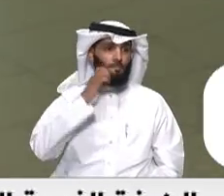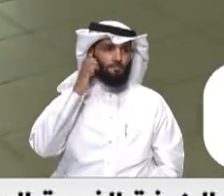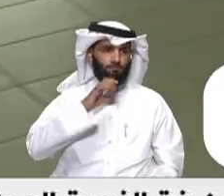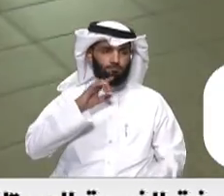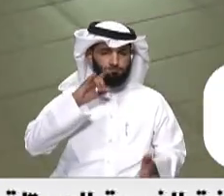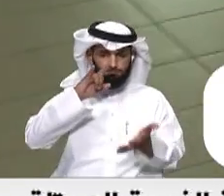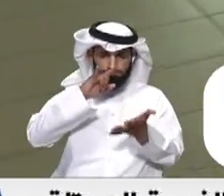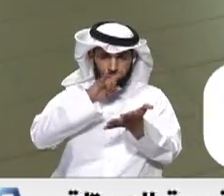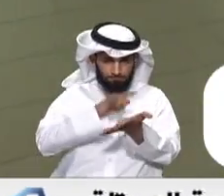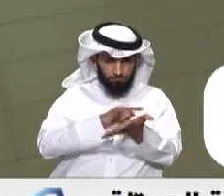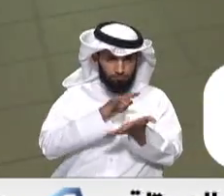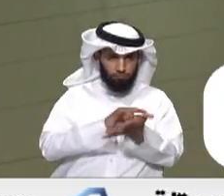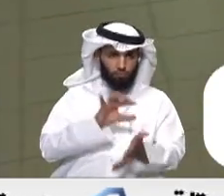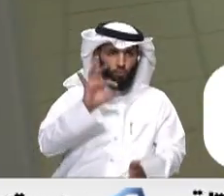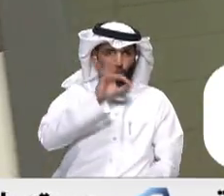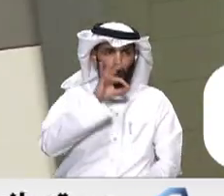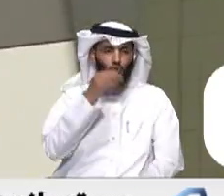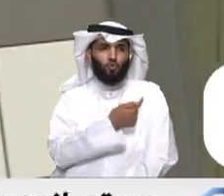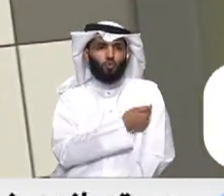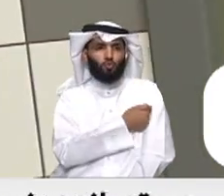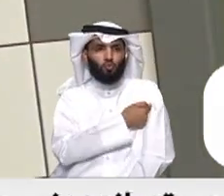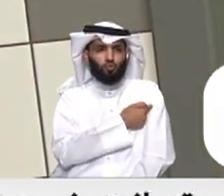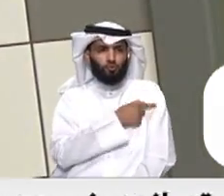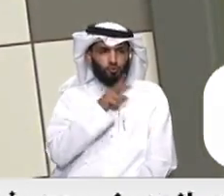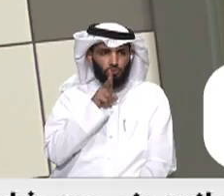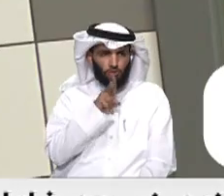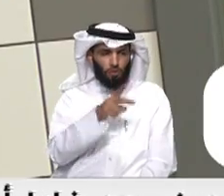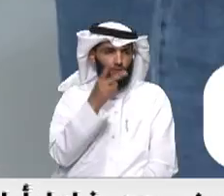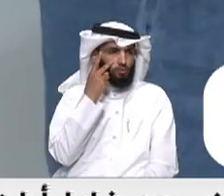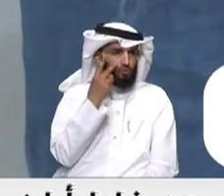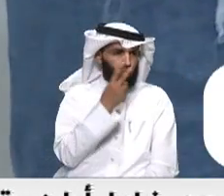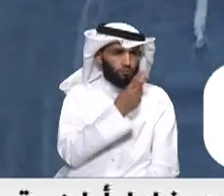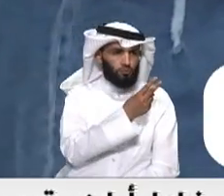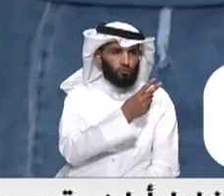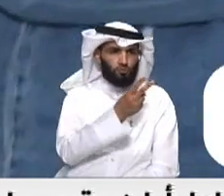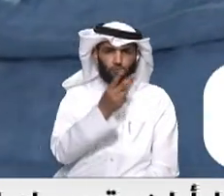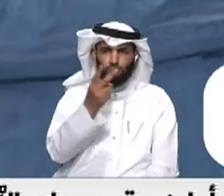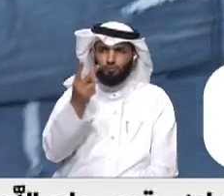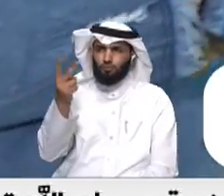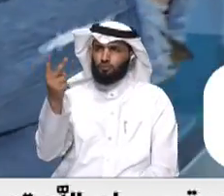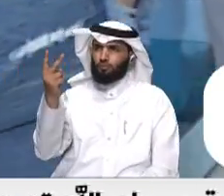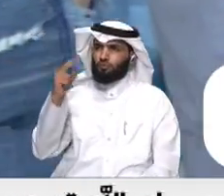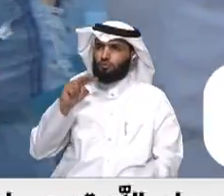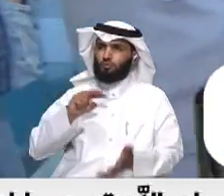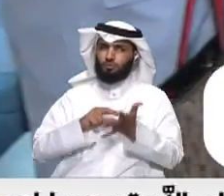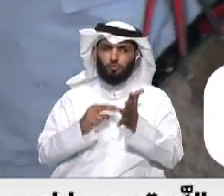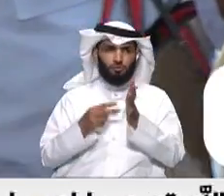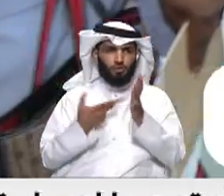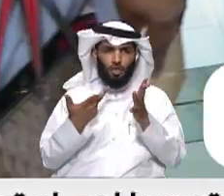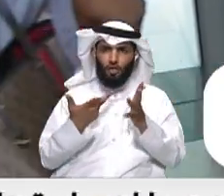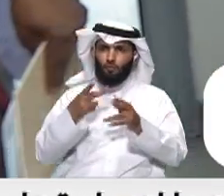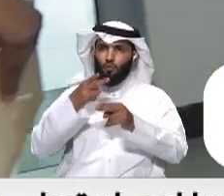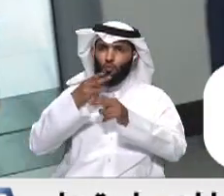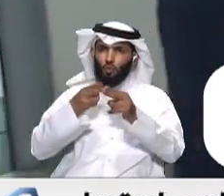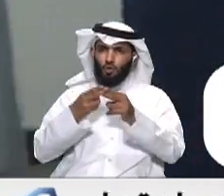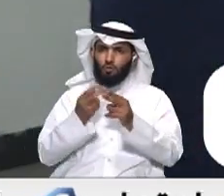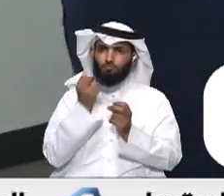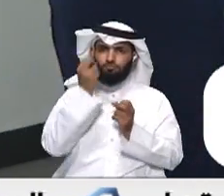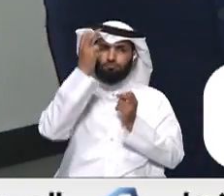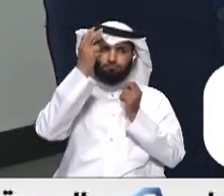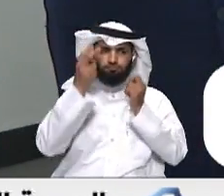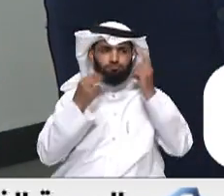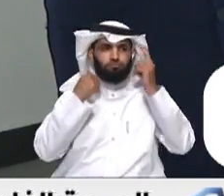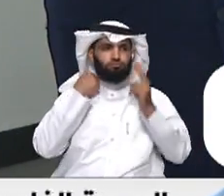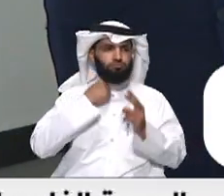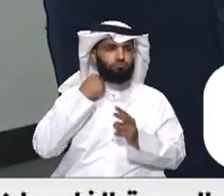الصحي لم تكن مجرد جوله عاديه بل كانت هناك فرصه لمعاينه تاثير المبادرات الرائده التي